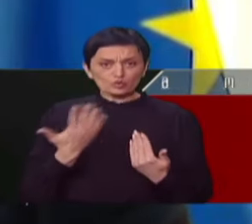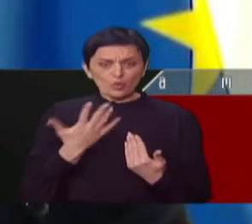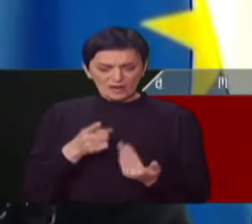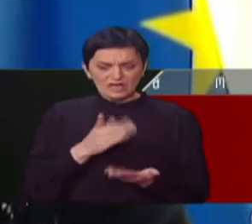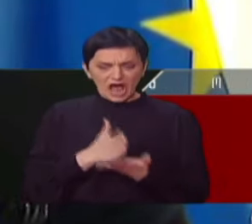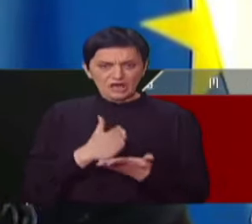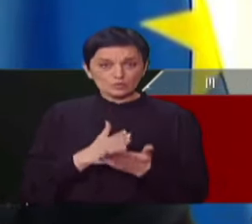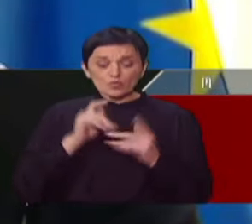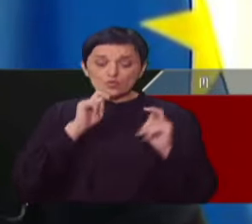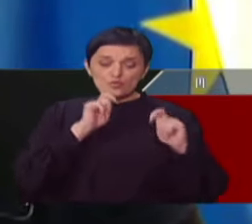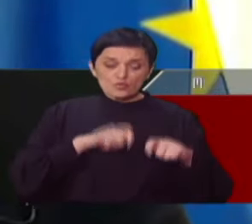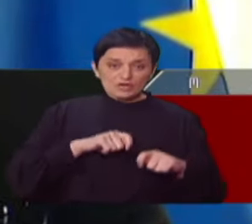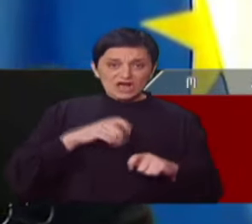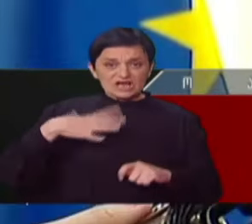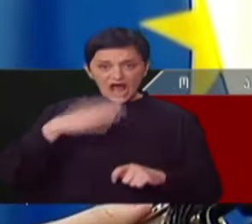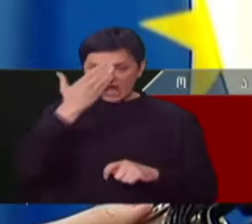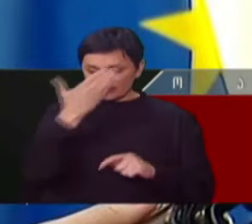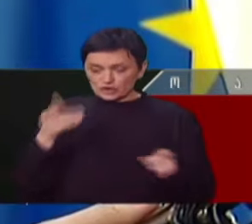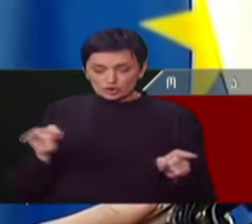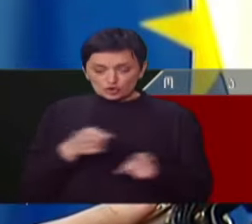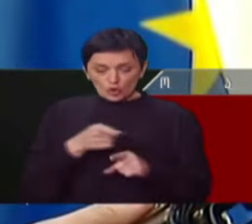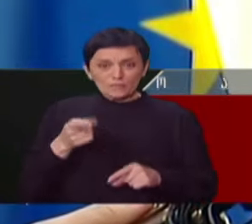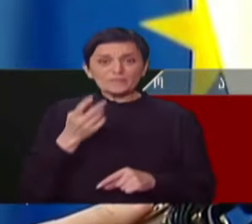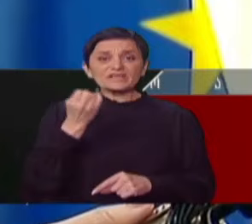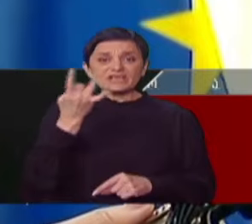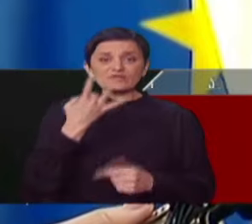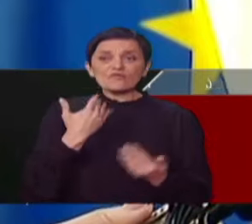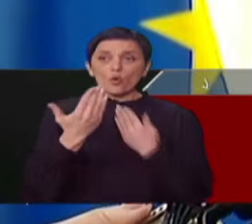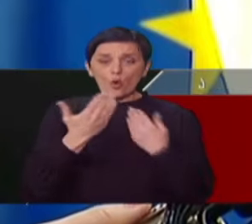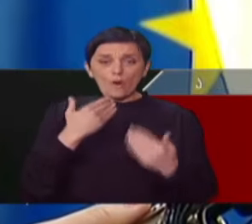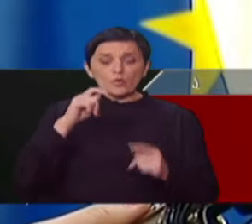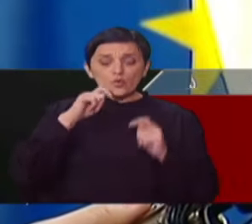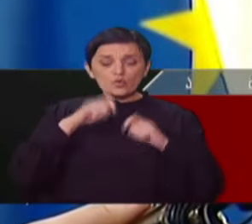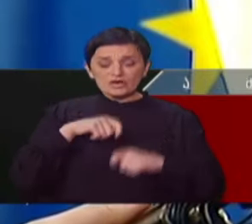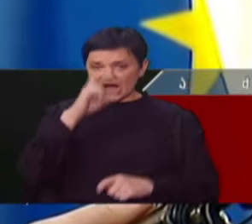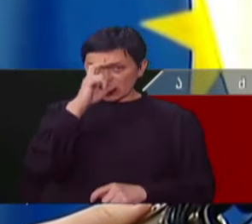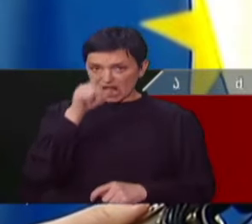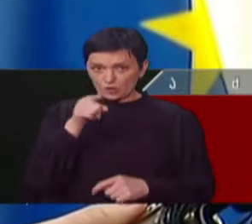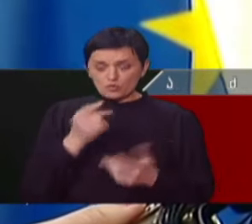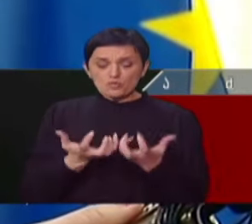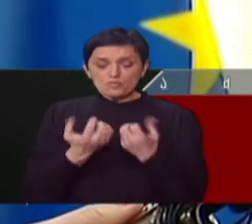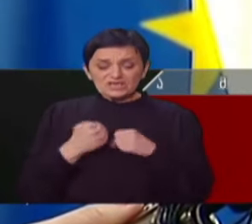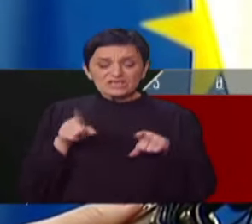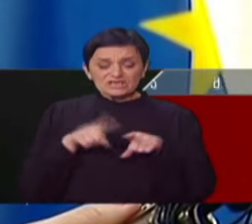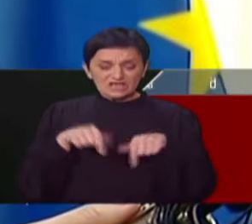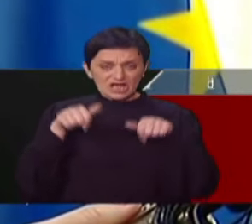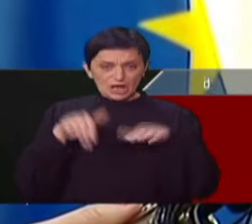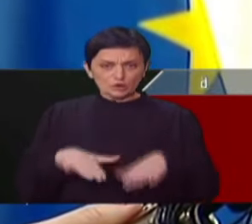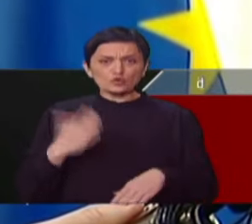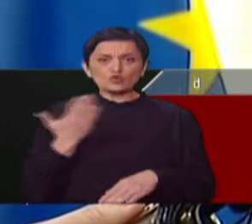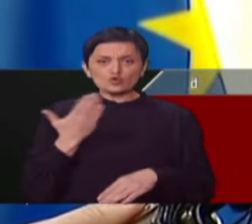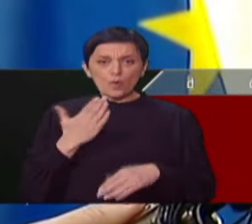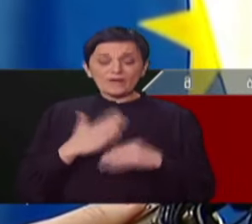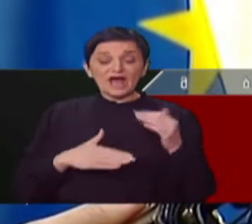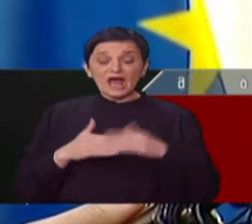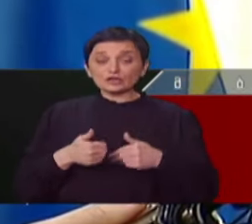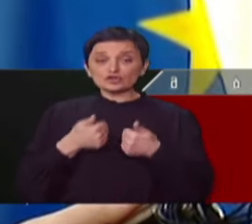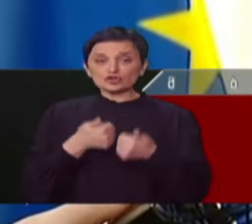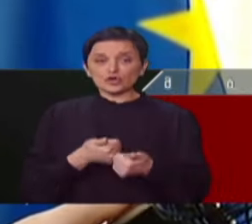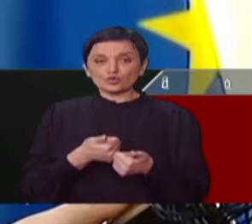арсебобс Украинаны да картул халхеб шорис, чунки де вархлому Соответственно, Украина схвалила сплебас, мы его не сетика дать споделяем, но мы ведь схвалили